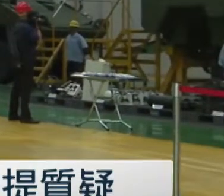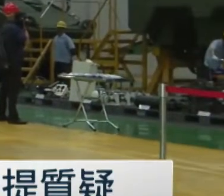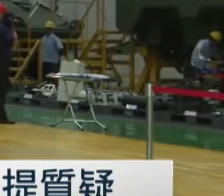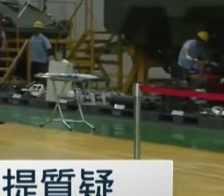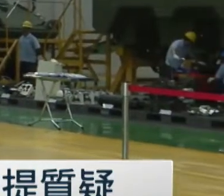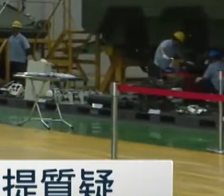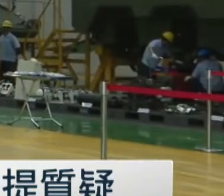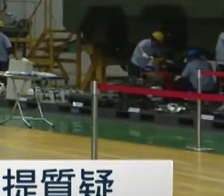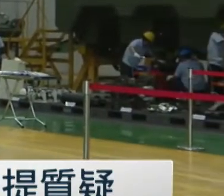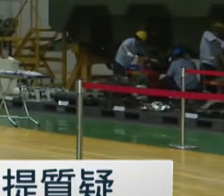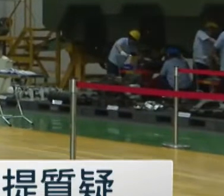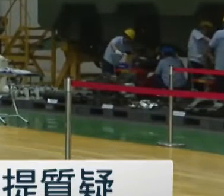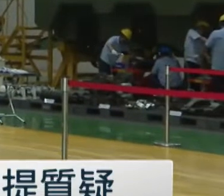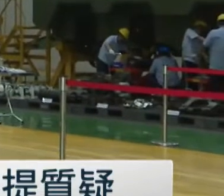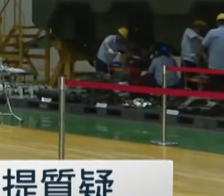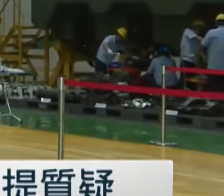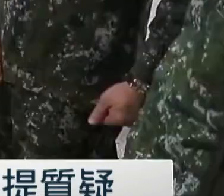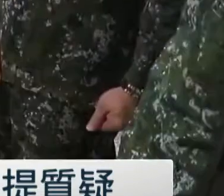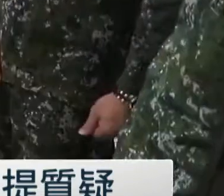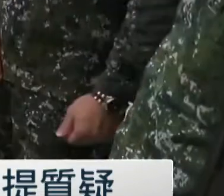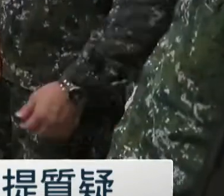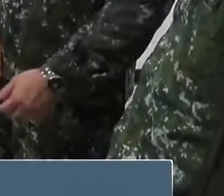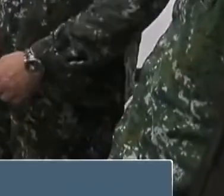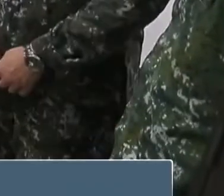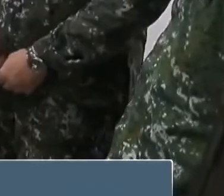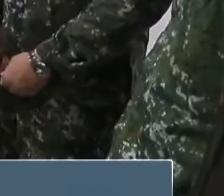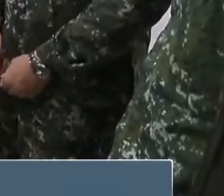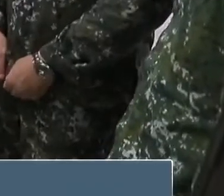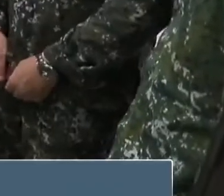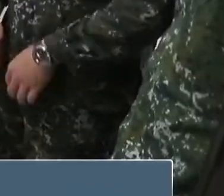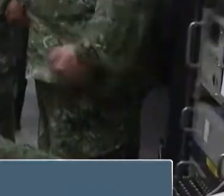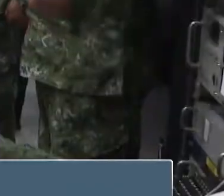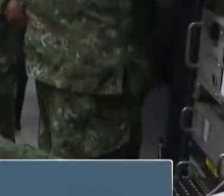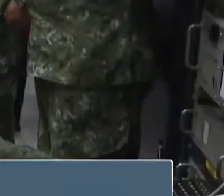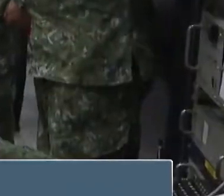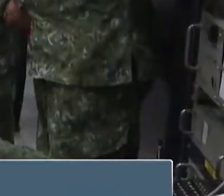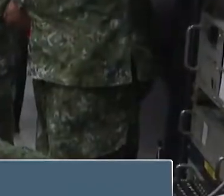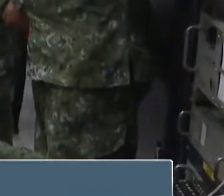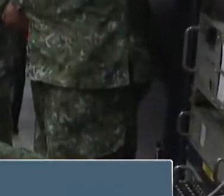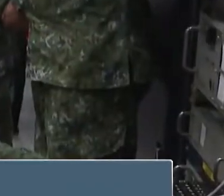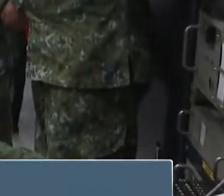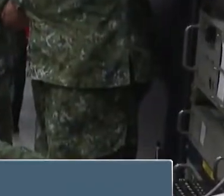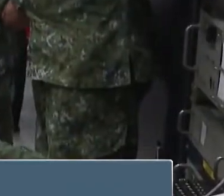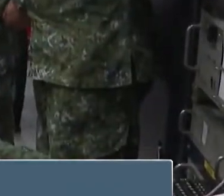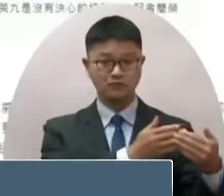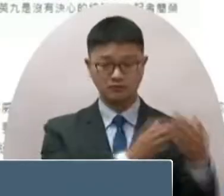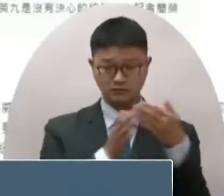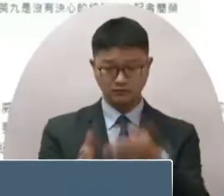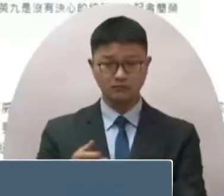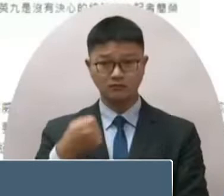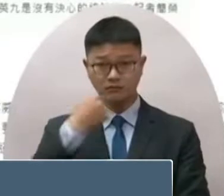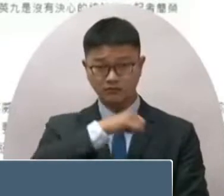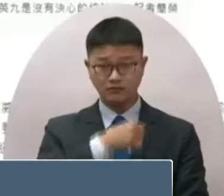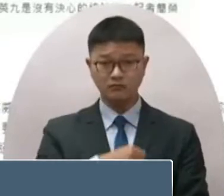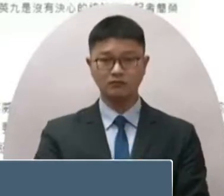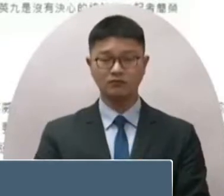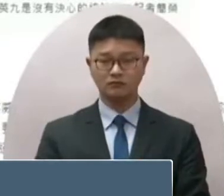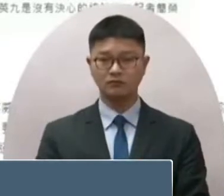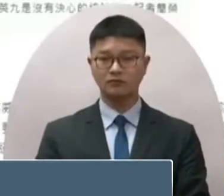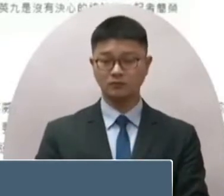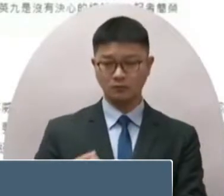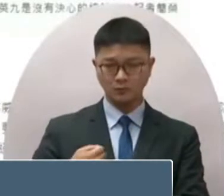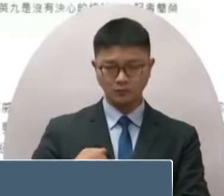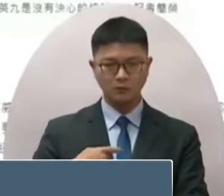上或制度上根本不同调。 2025年中国对台军事威吓评估，你当初